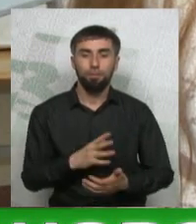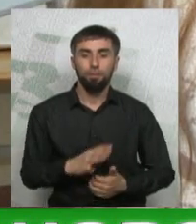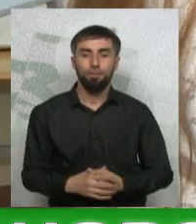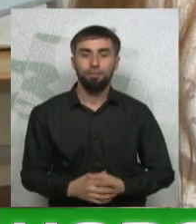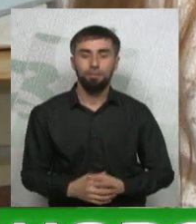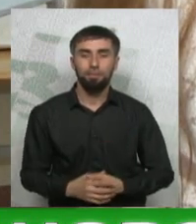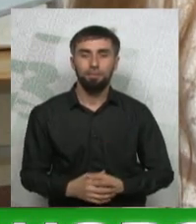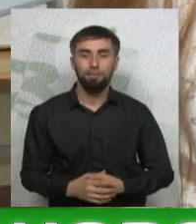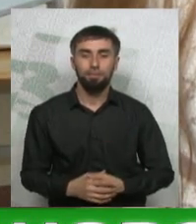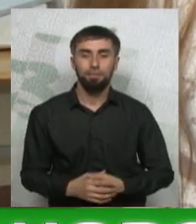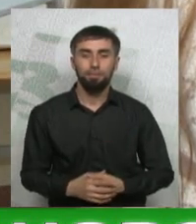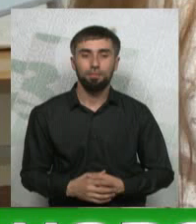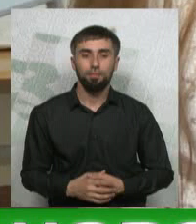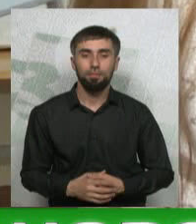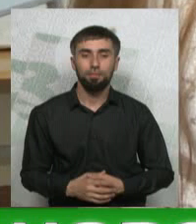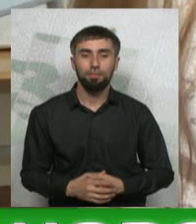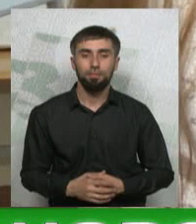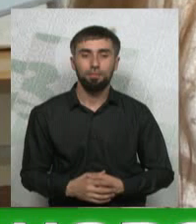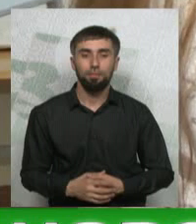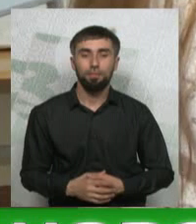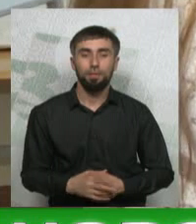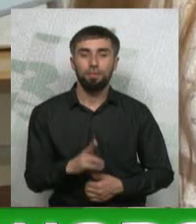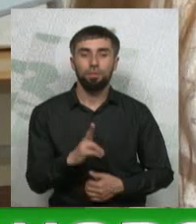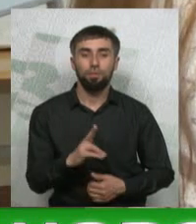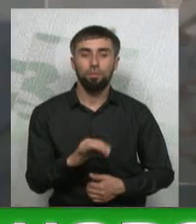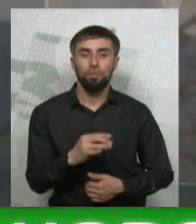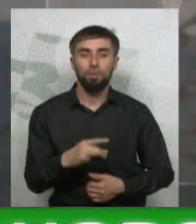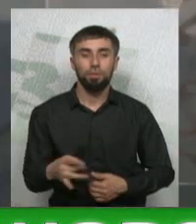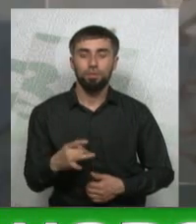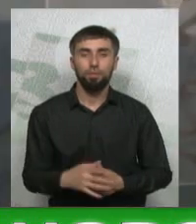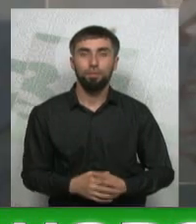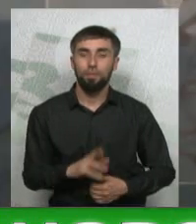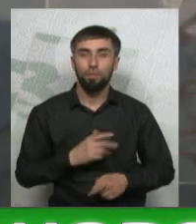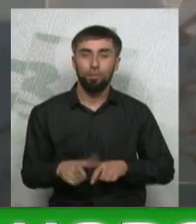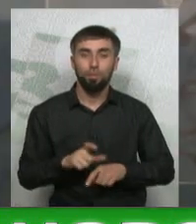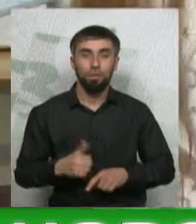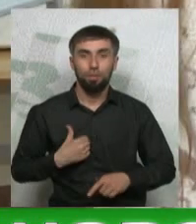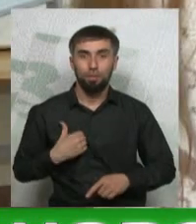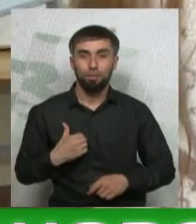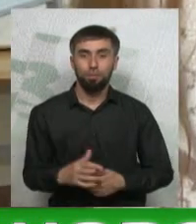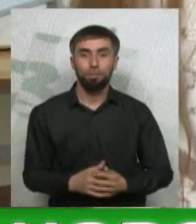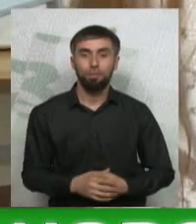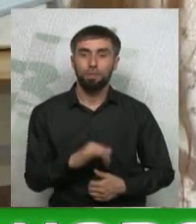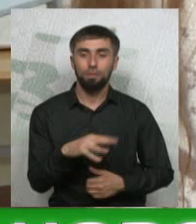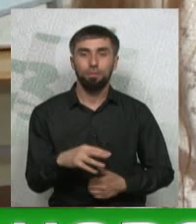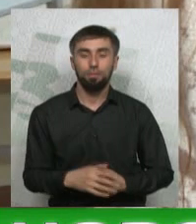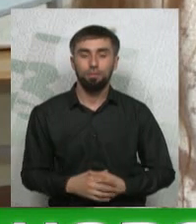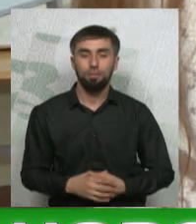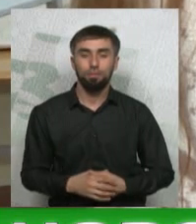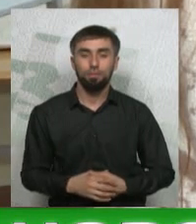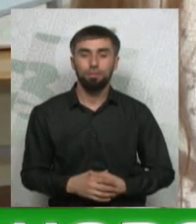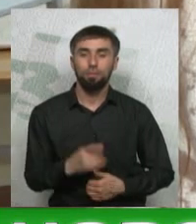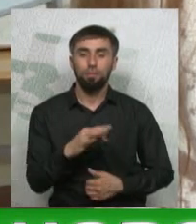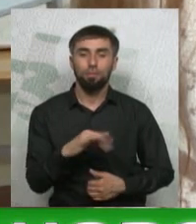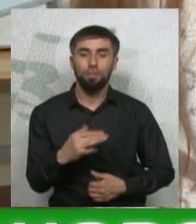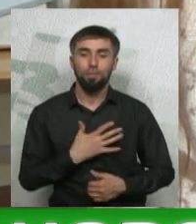в госпитале в Кубайском районе. Я очень горжусь им, потому